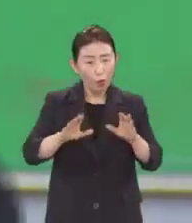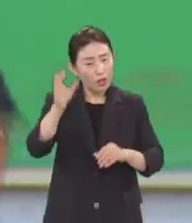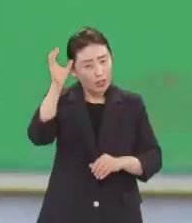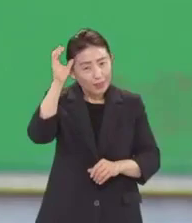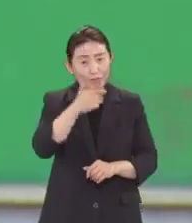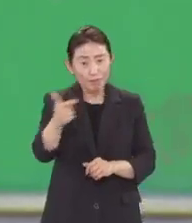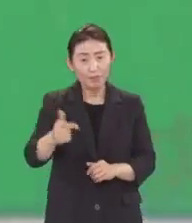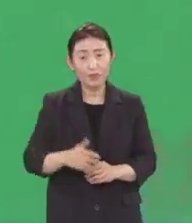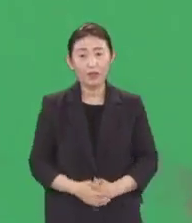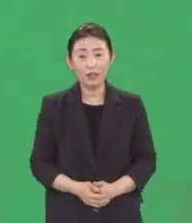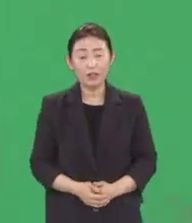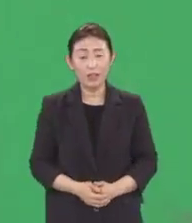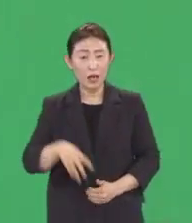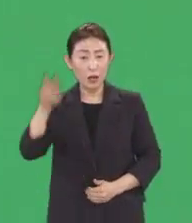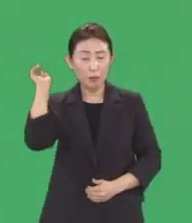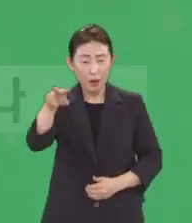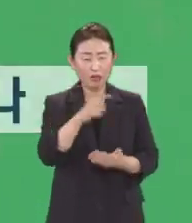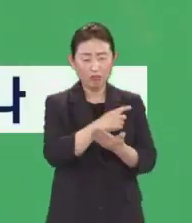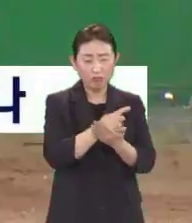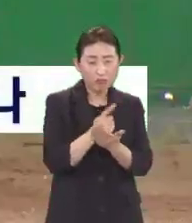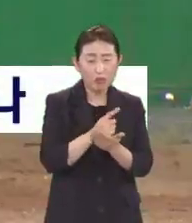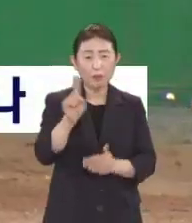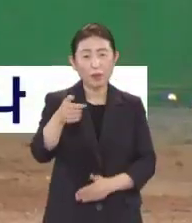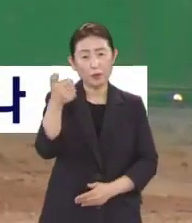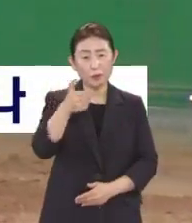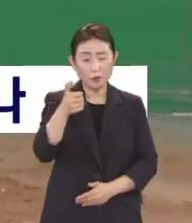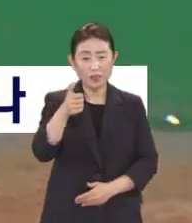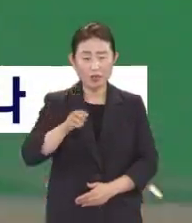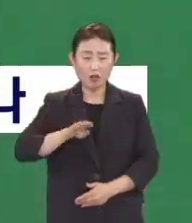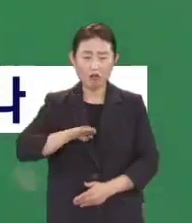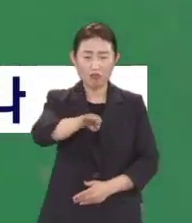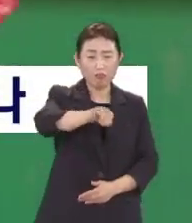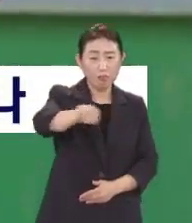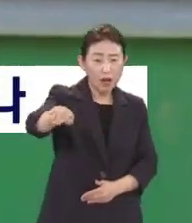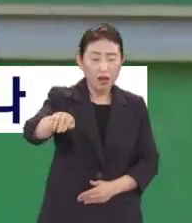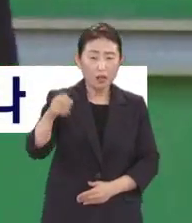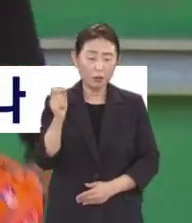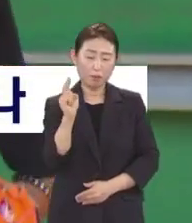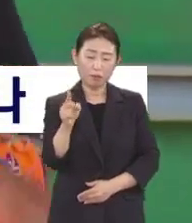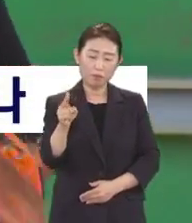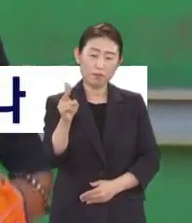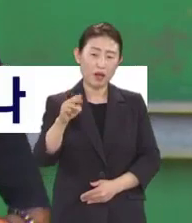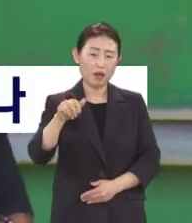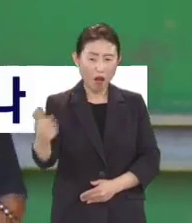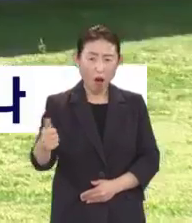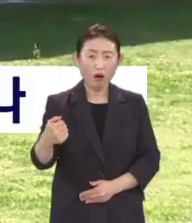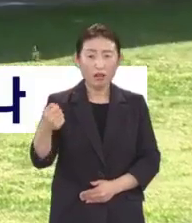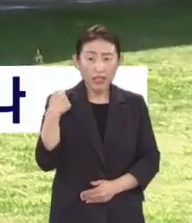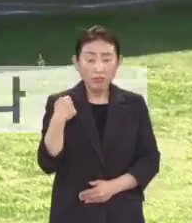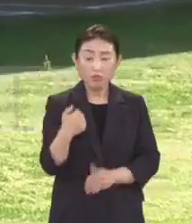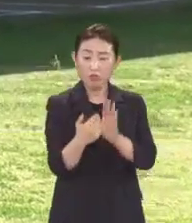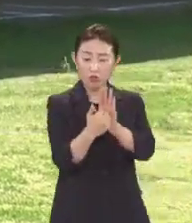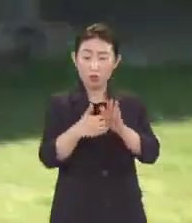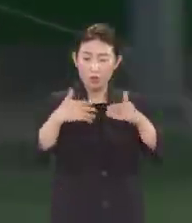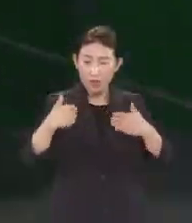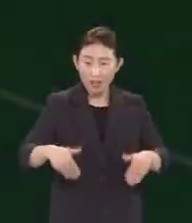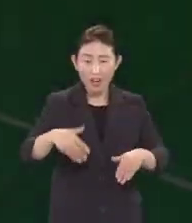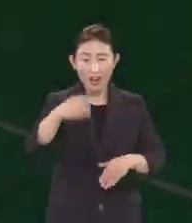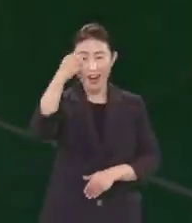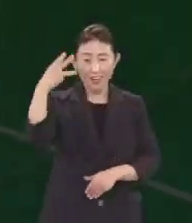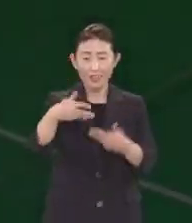있습니다. 역시 150km대의 빠른 투심을 앞세워 삼진 잡는 능력이 좋기에 수비가 약한 한화이글스에